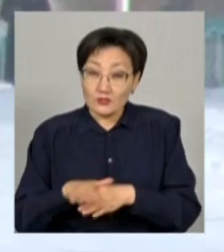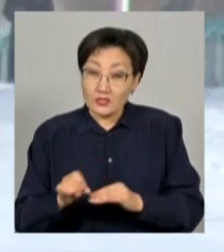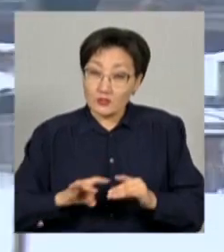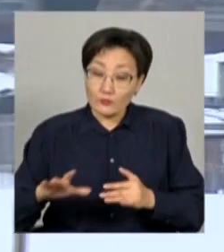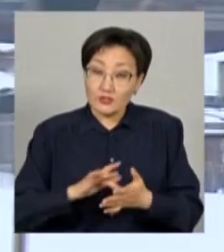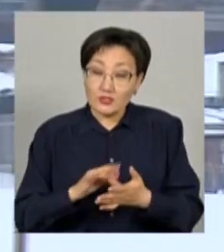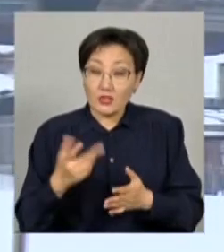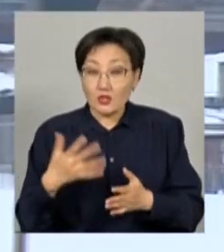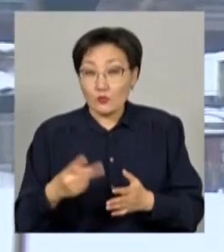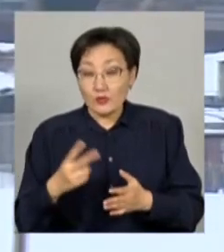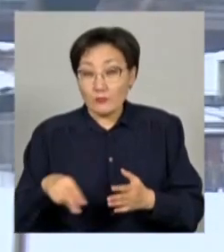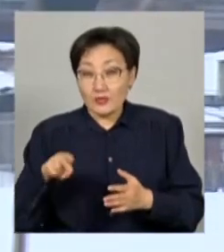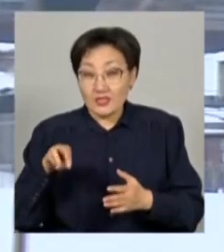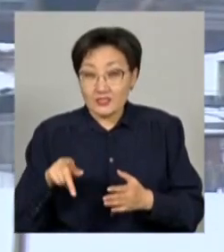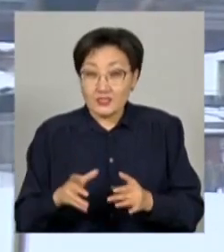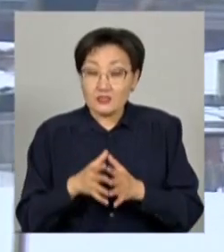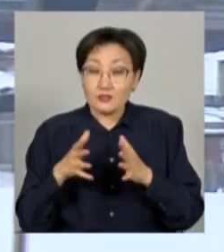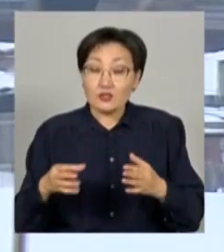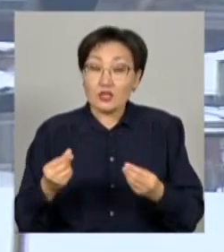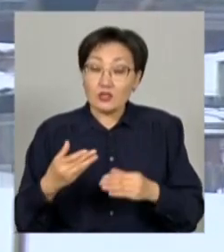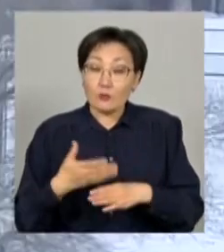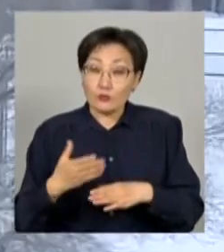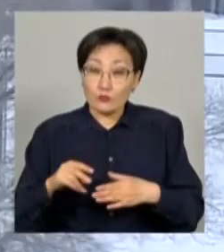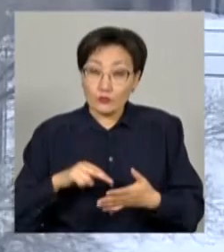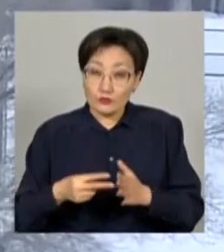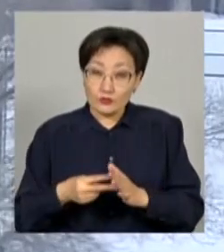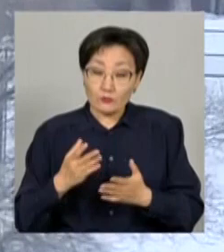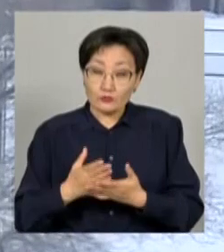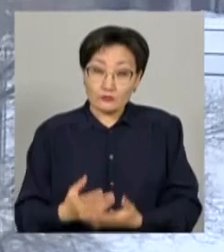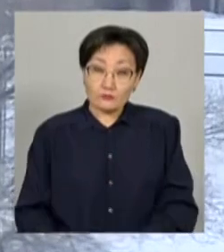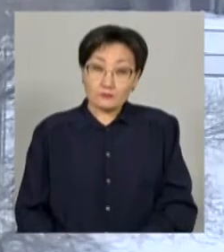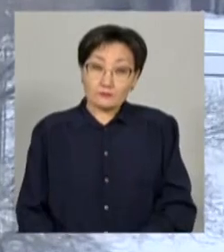республикалық бюджеттен 52 миллиард теңгеден астам қаржы бөлу көзделіп отыр.